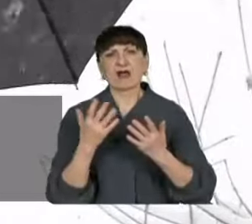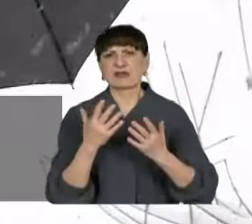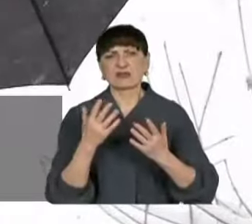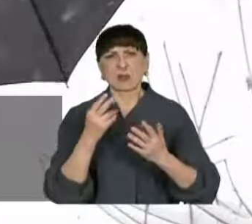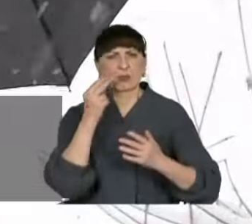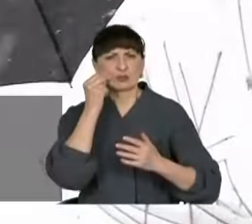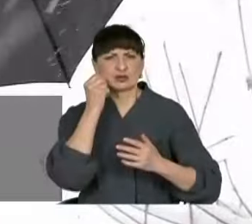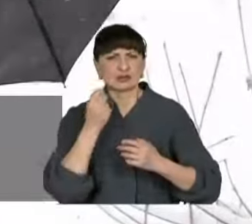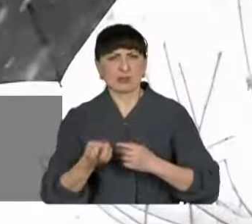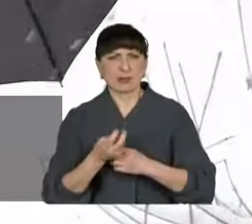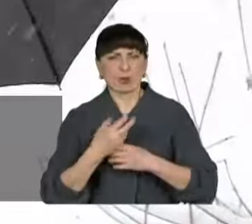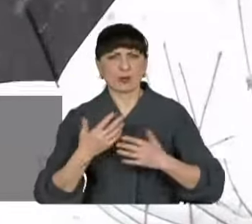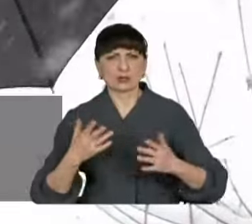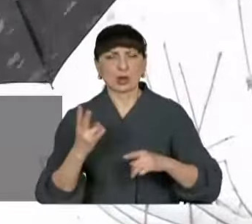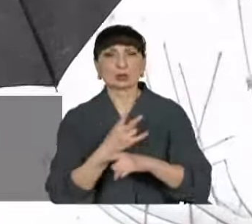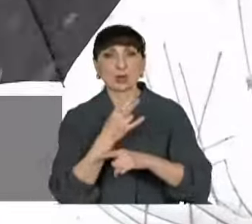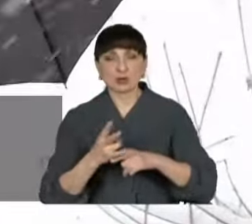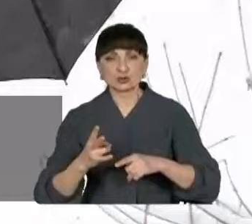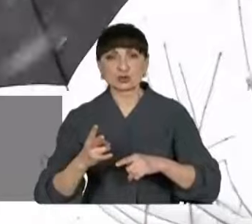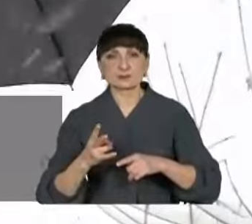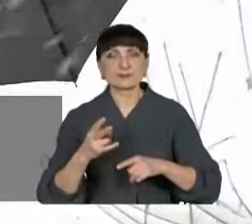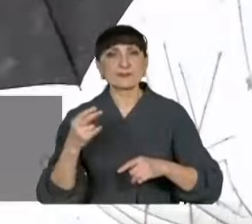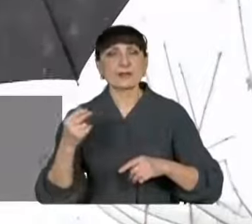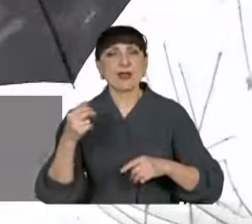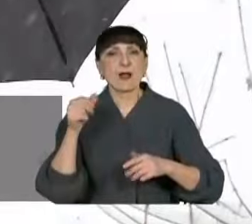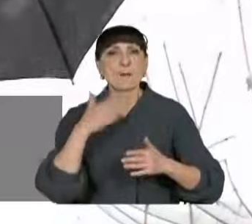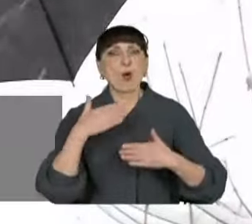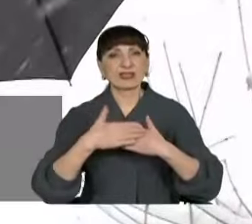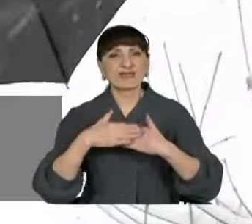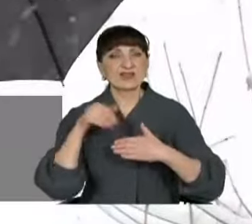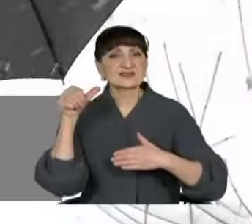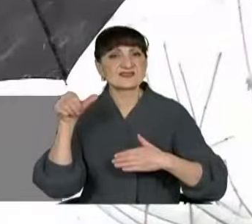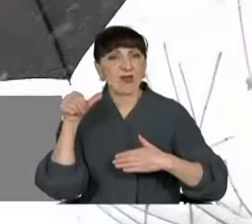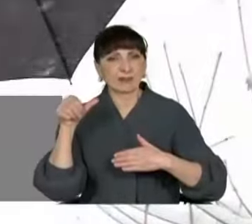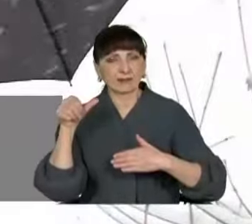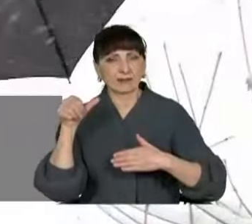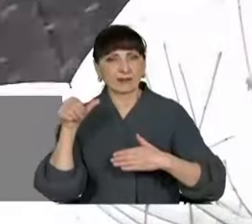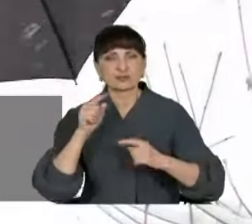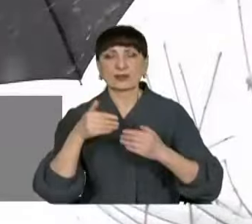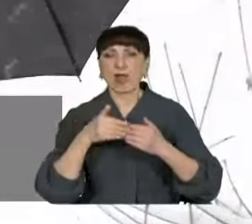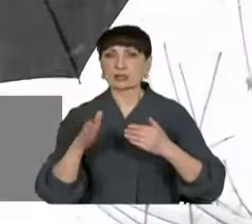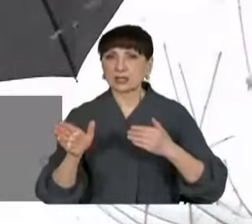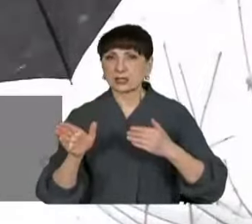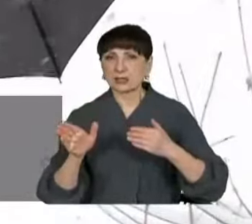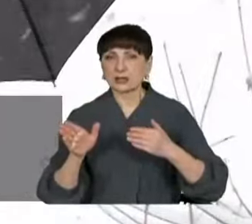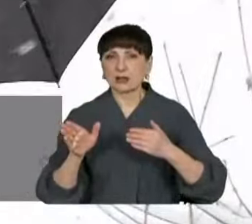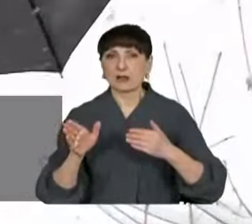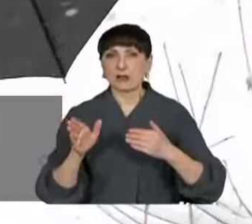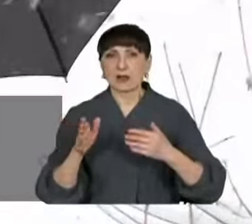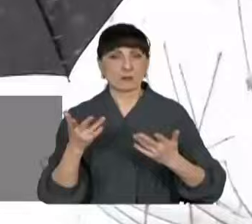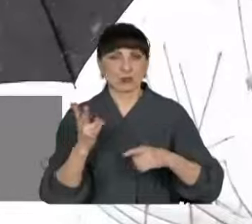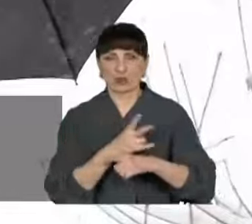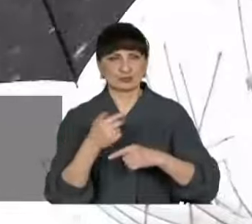Какие-то мужчины ночью звонили мне в дверь, чтобы я открыла дверь. Все, ну, естественно, ночью